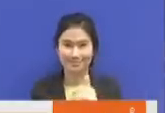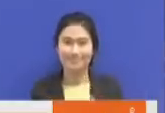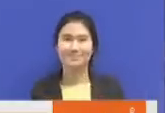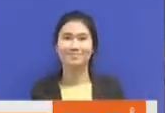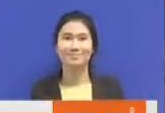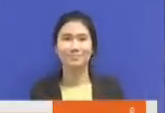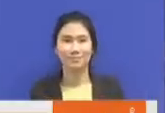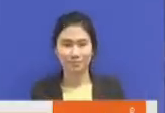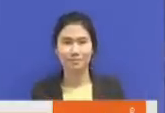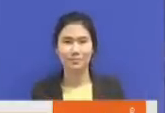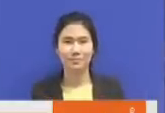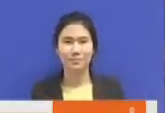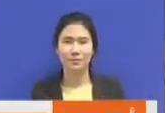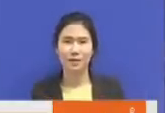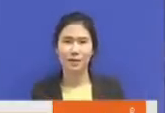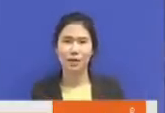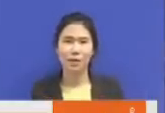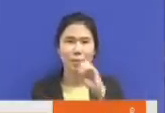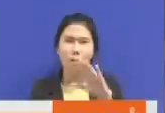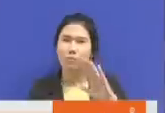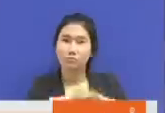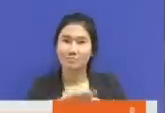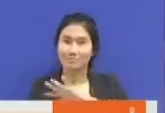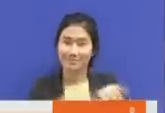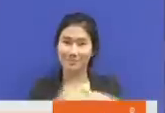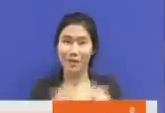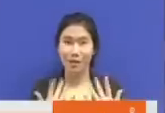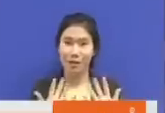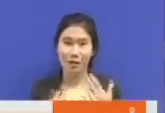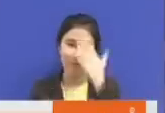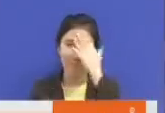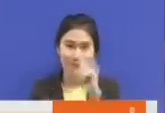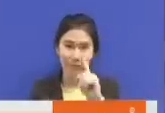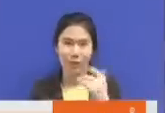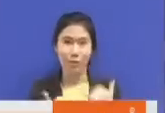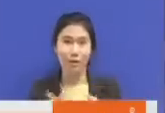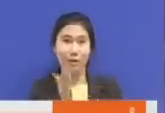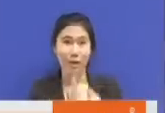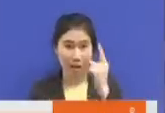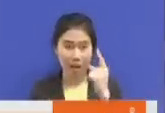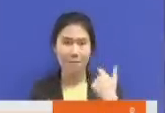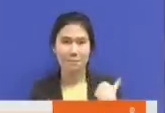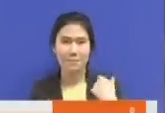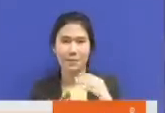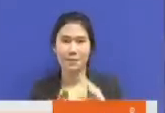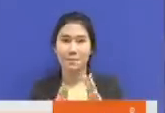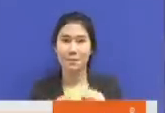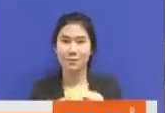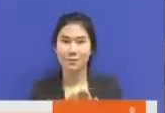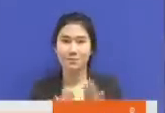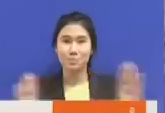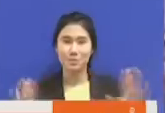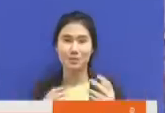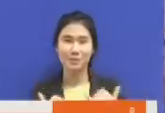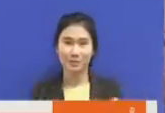ผมขออาจจะต้องเจ้าน้อยเพราะวันแรกคอขาดเปิดการประชุม